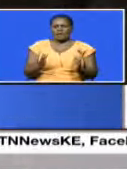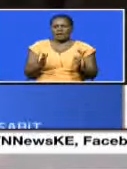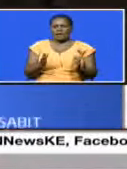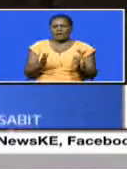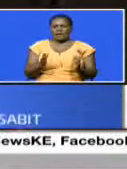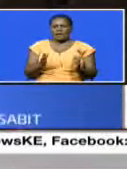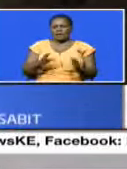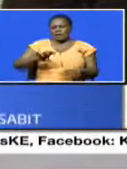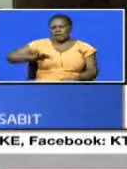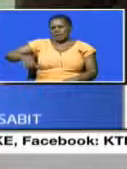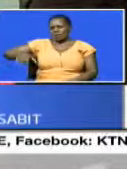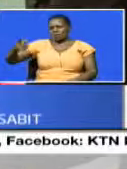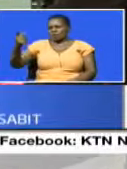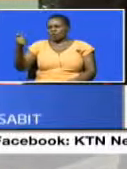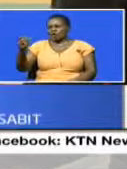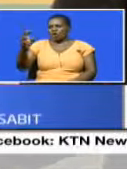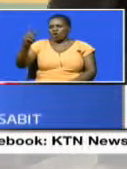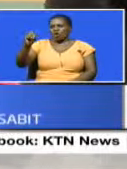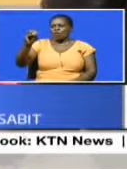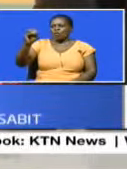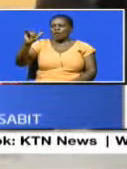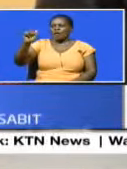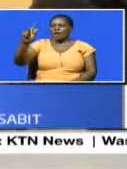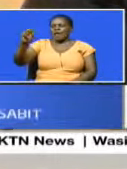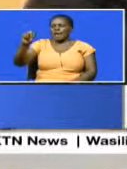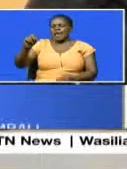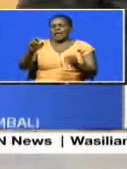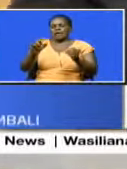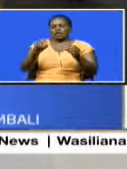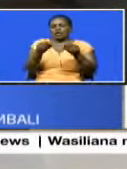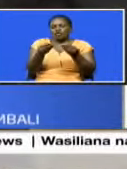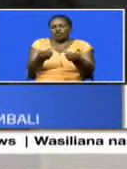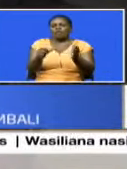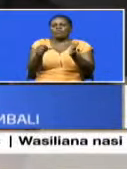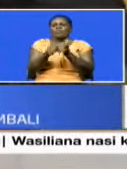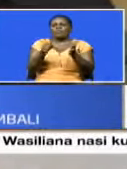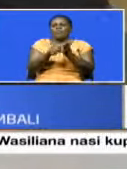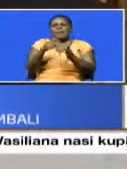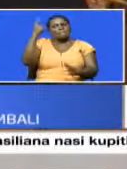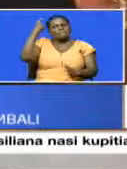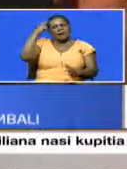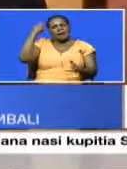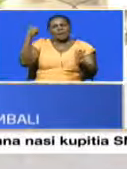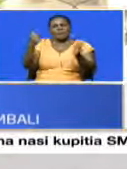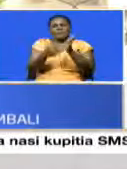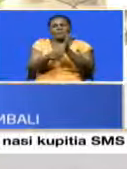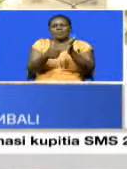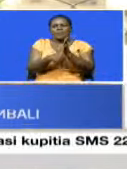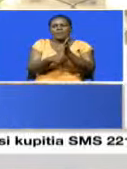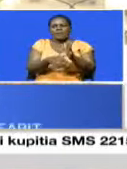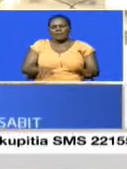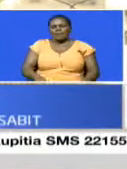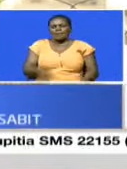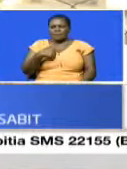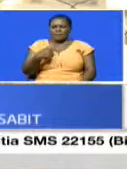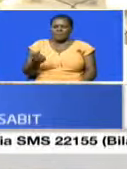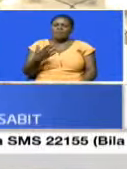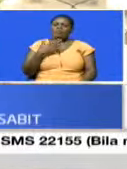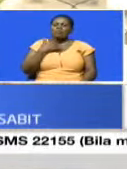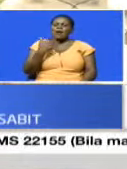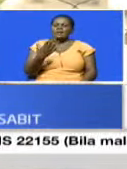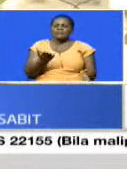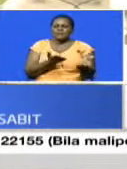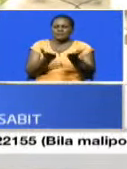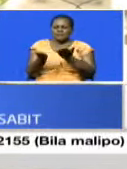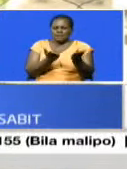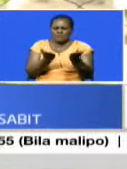rufaa ya kaunti ndogo ya Moyale watakitegua kitandawili cha jeraha kwenye ubongo mama huyu. Nimekuja kutafuta huduma ya